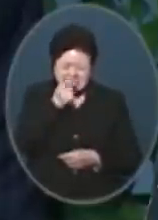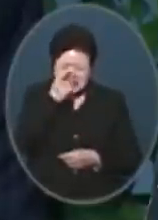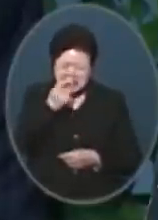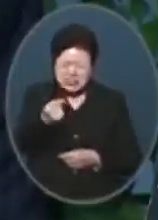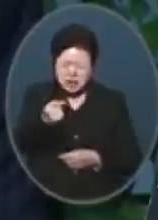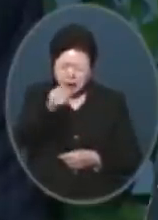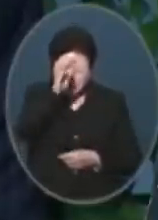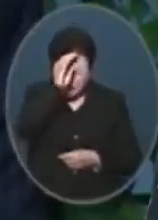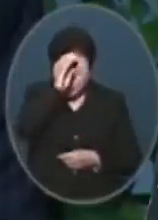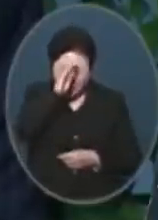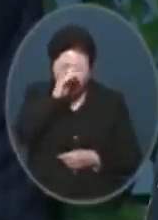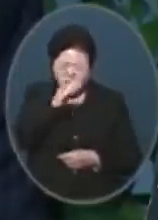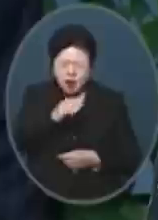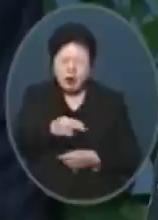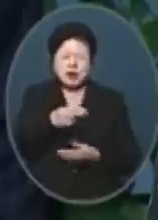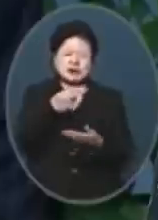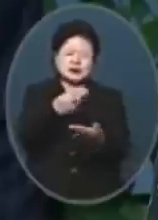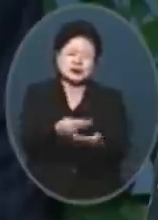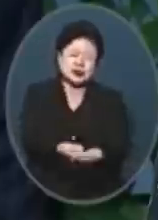늘